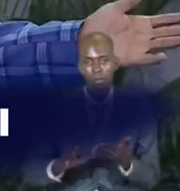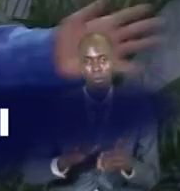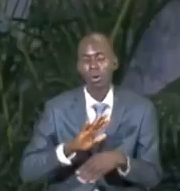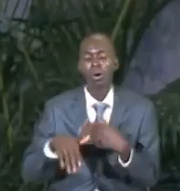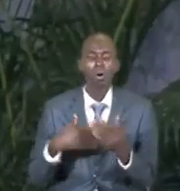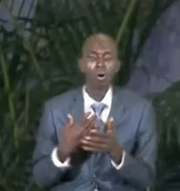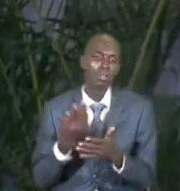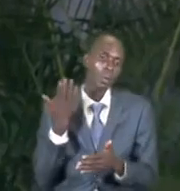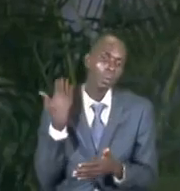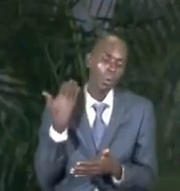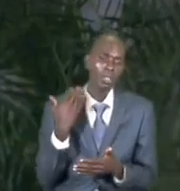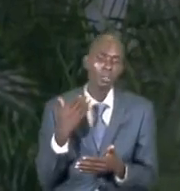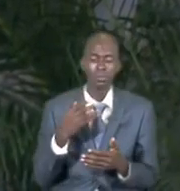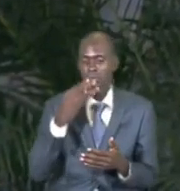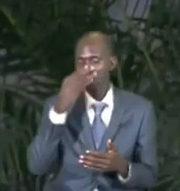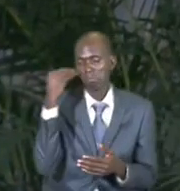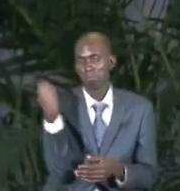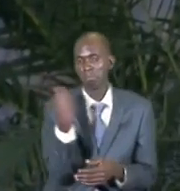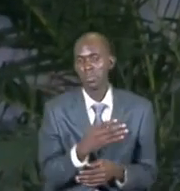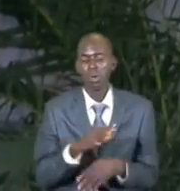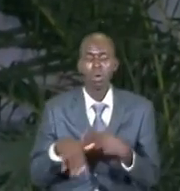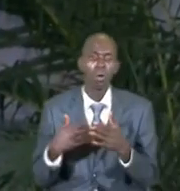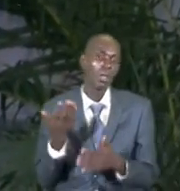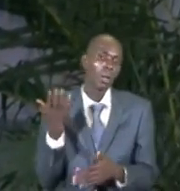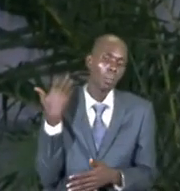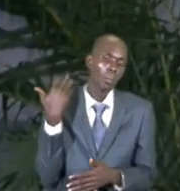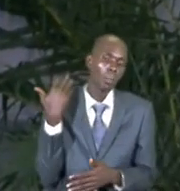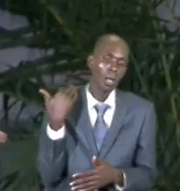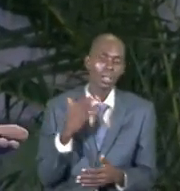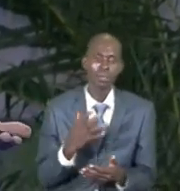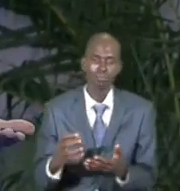ya, oge ochie niile apụọla na ndụ ya. Ugbu a,